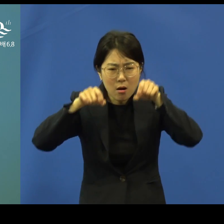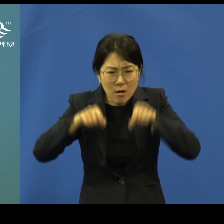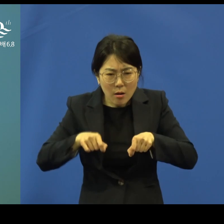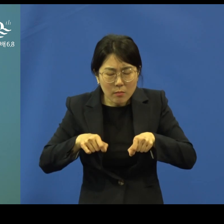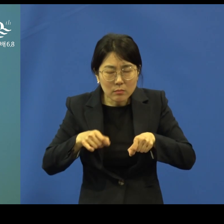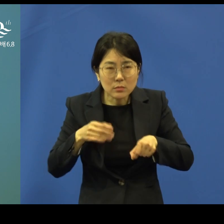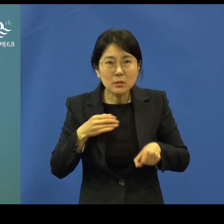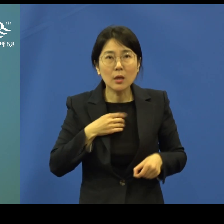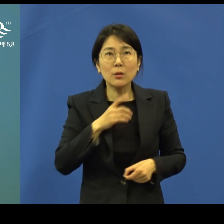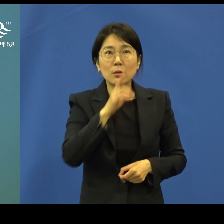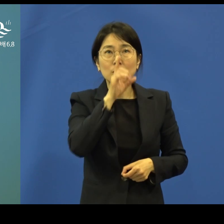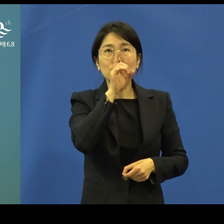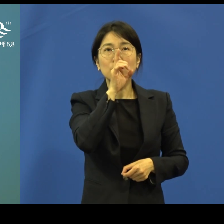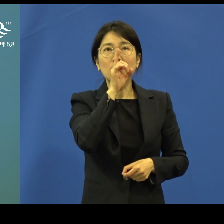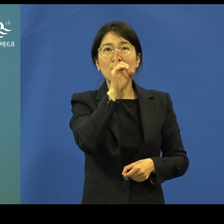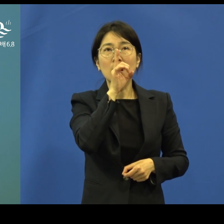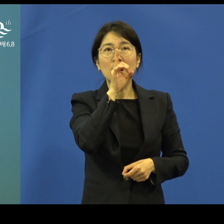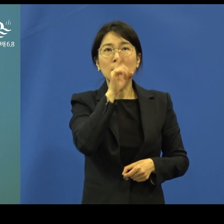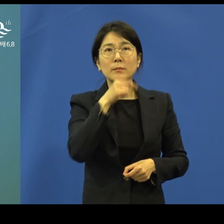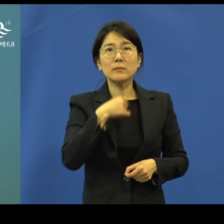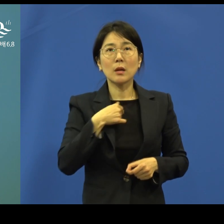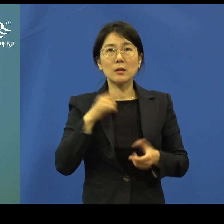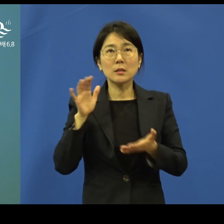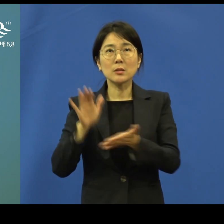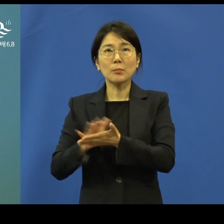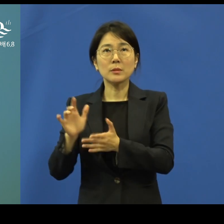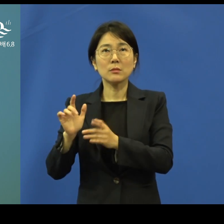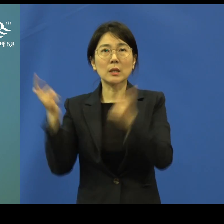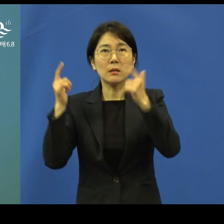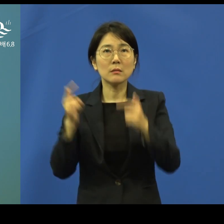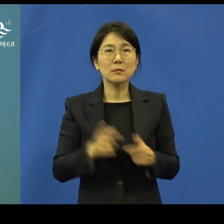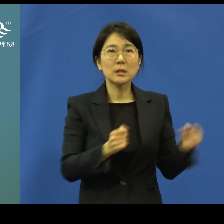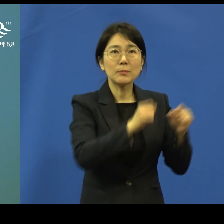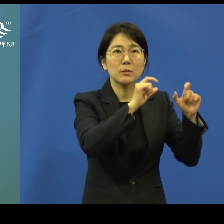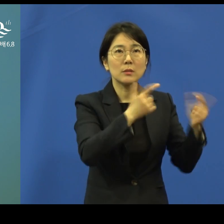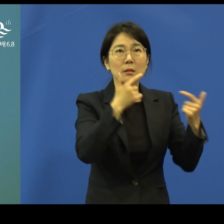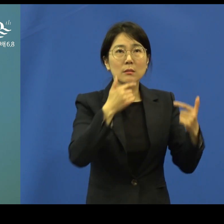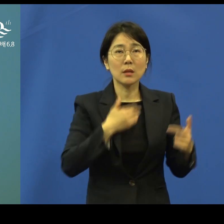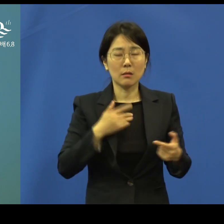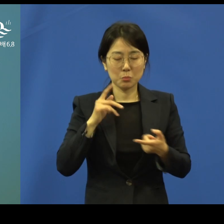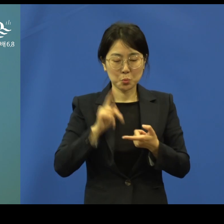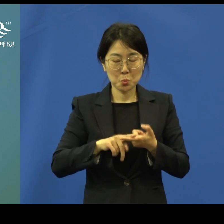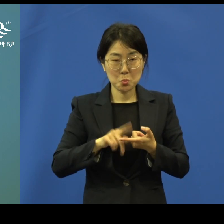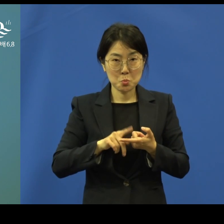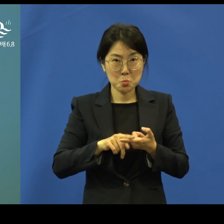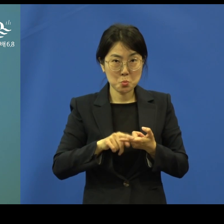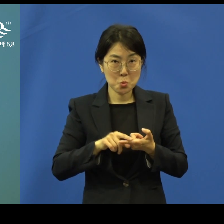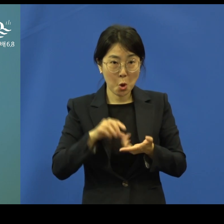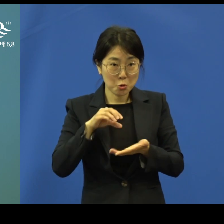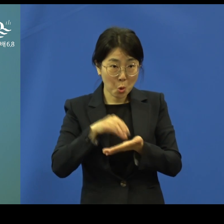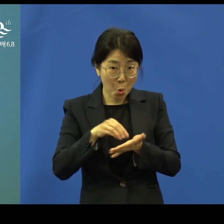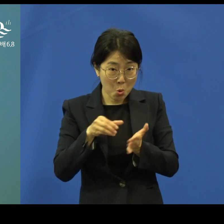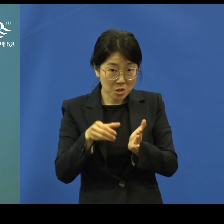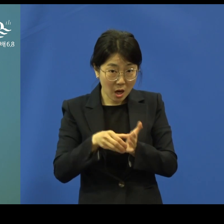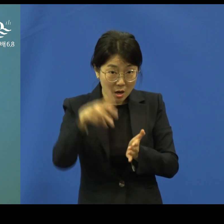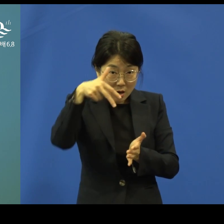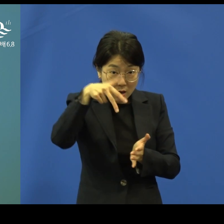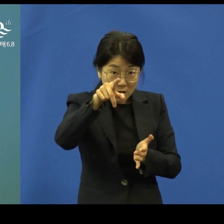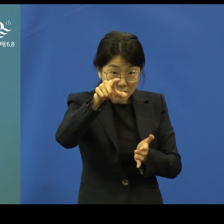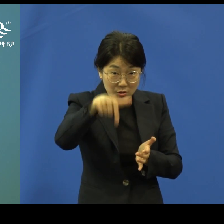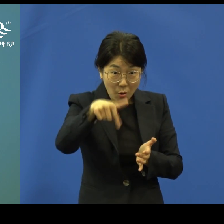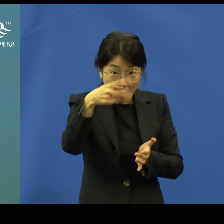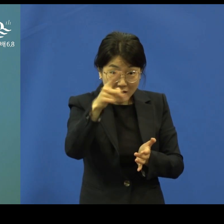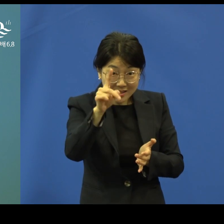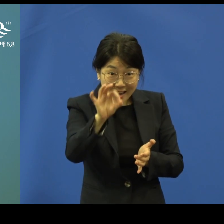것이 무엇인가 하는 것을 생각해 보았어요. 다르게 표현하면 적당하게 예수를 믿는 것이